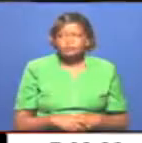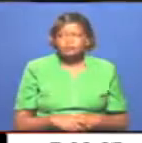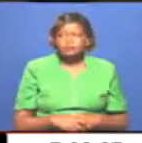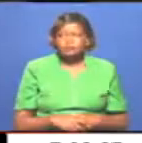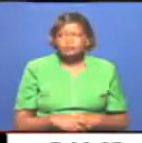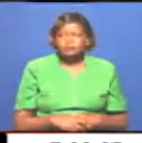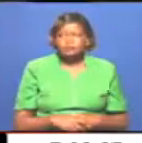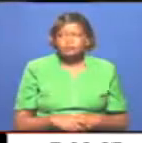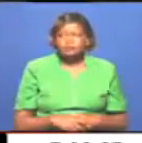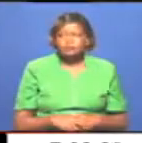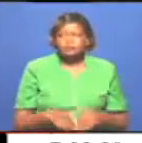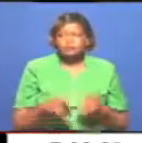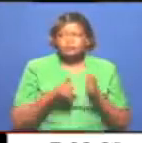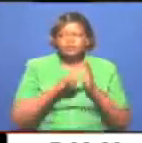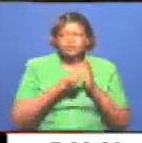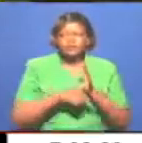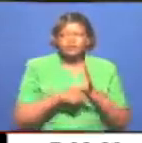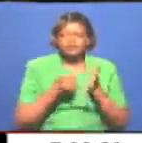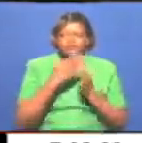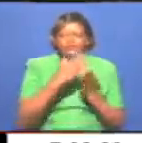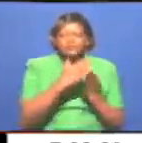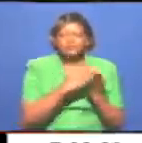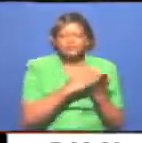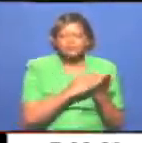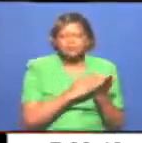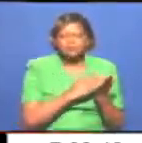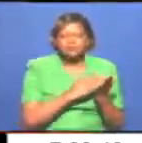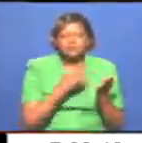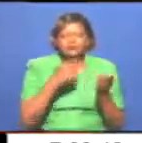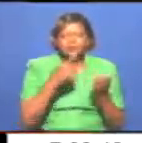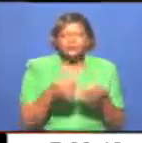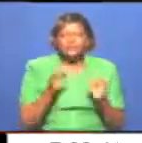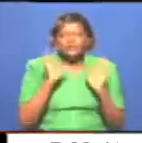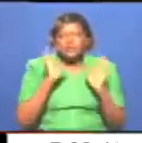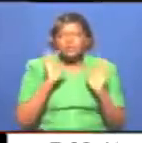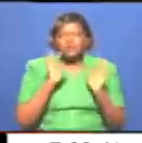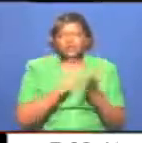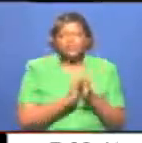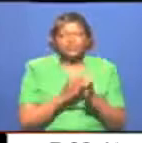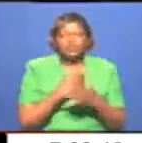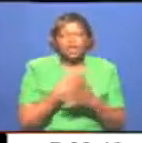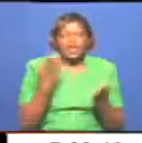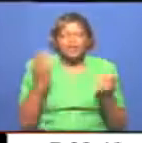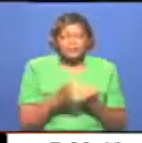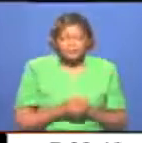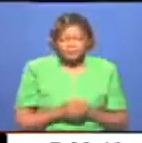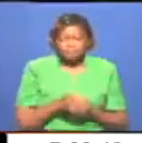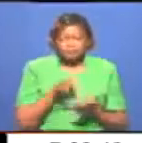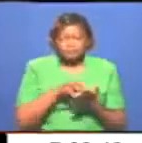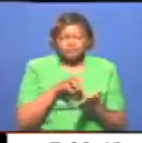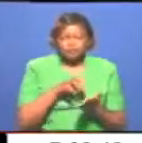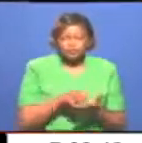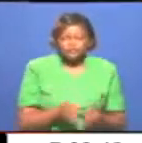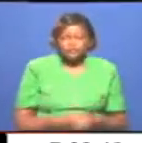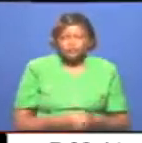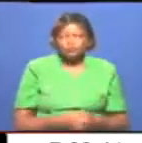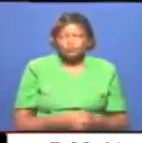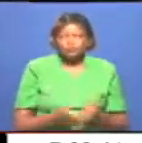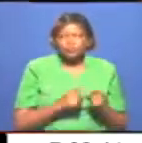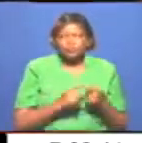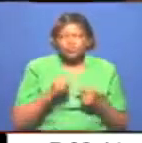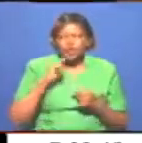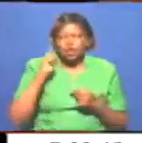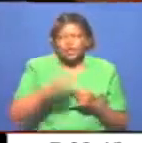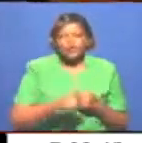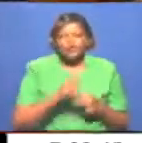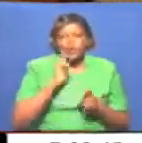Punde tu baada ya kuandikisha taarifa, Onyonka aliachiliwa bila kufunguliwa mashtaka yoyote. Hata hivyo aliagizwa kupiga